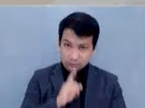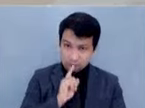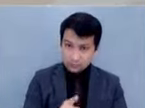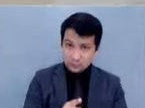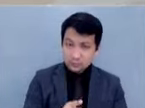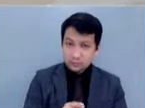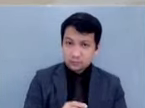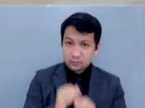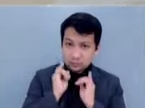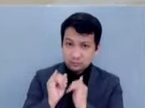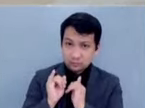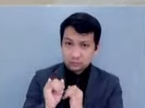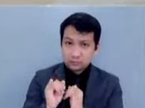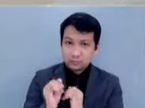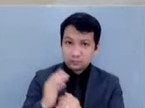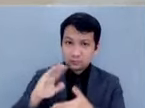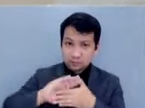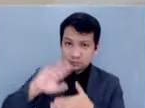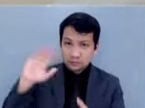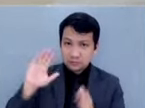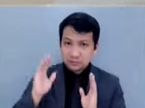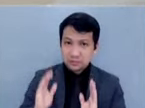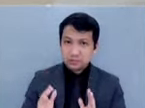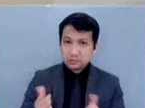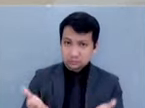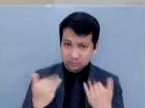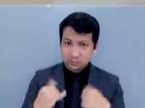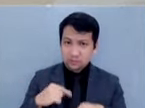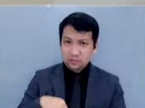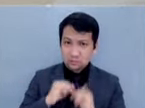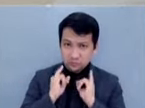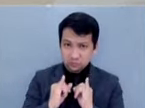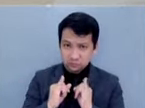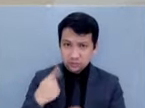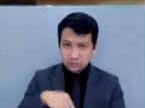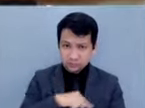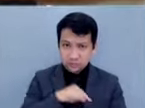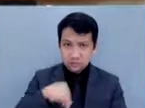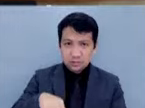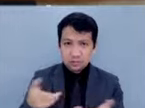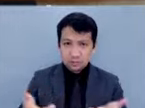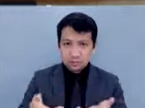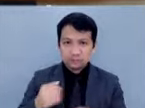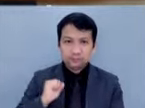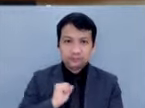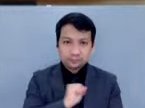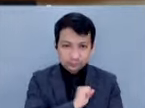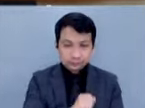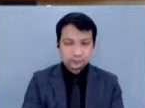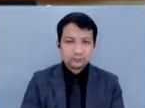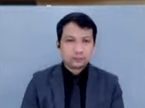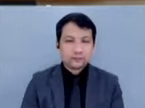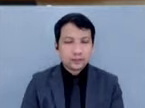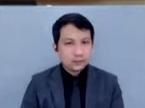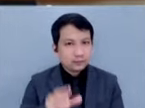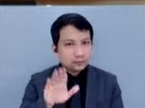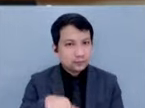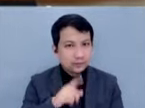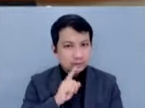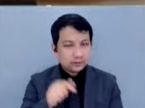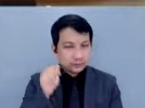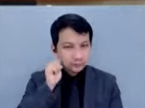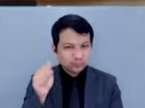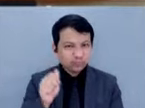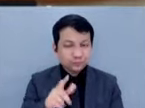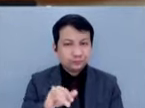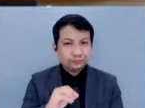nagpapa-interview ka naman sa mga vlogger. Magpa-interview ka na rin sa amin sa Senado. Hindi naman na itago ng audio file ang